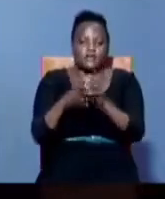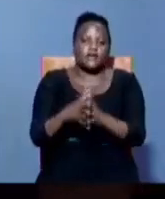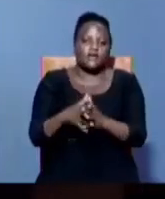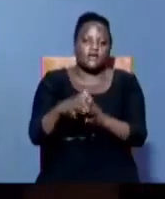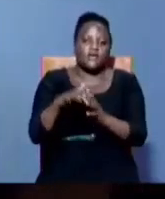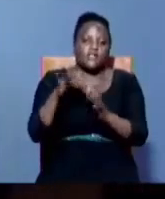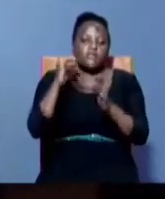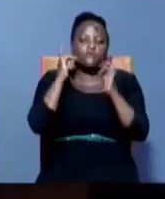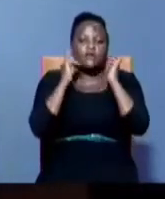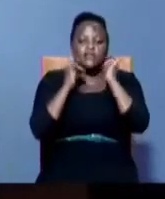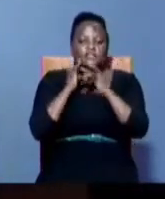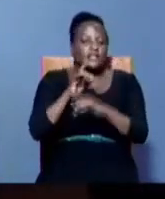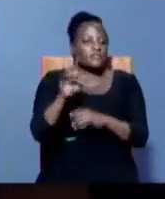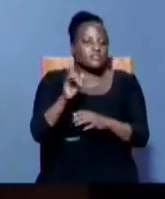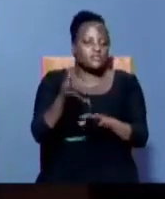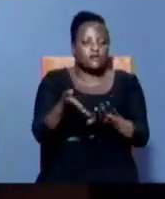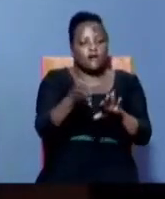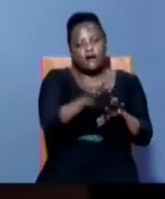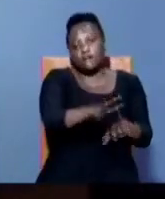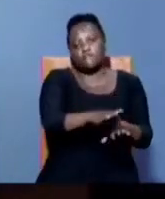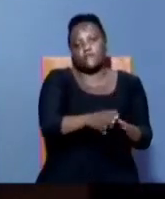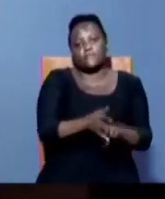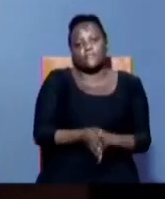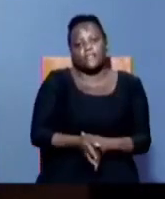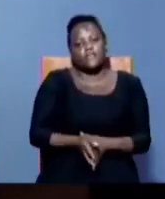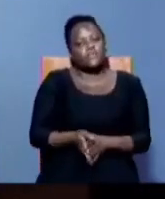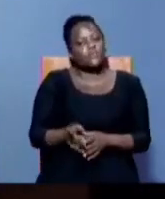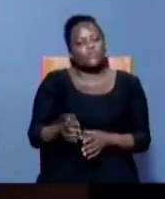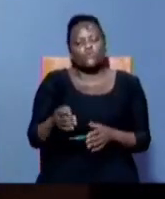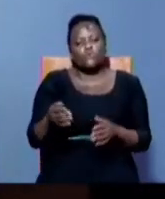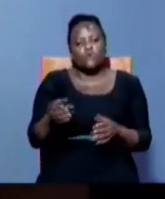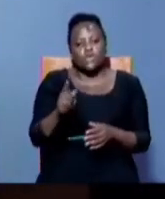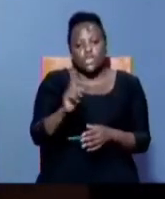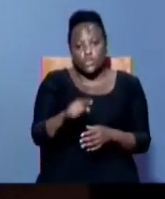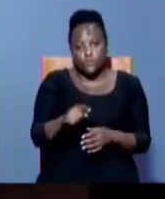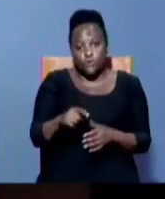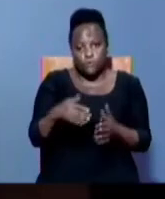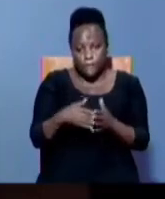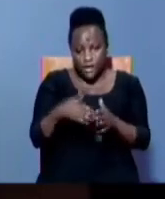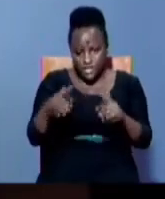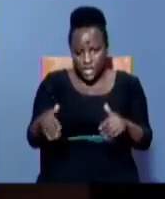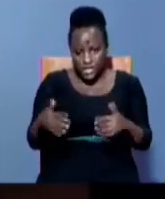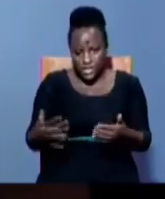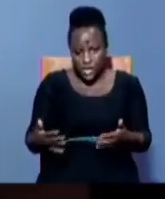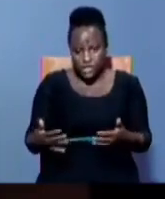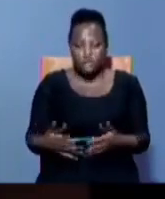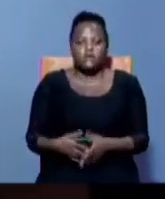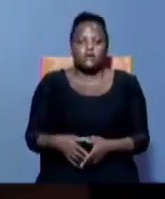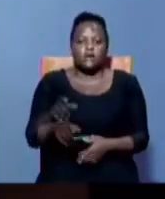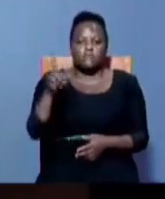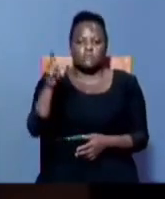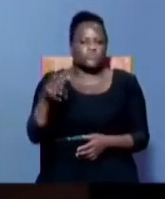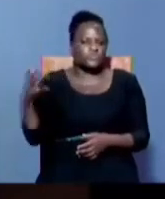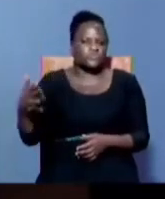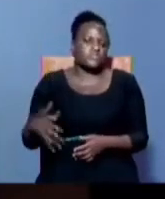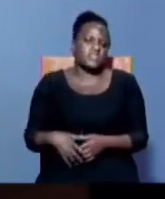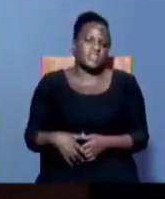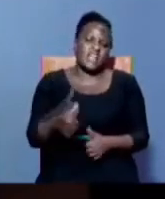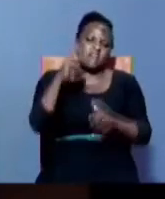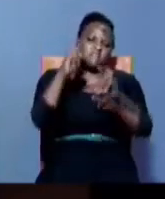mpaka leo. Ukiona mtu yeyote analeta mizunguko, anavuta ni kuvute kwenye uongozi hivi,